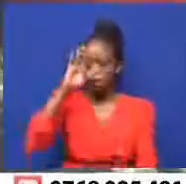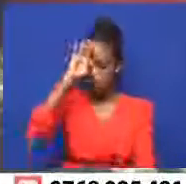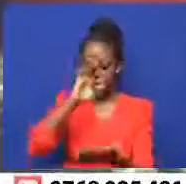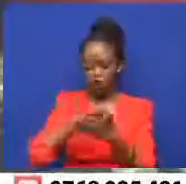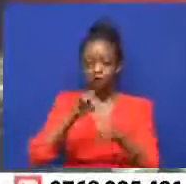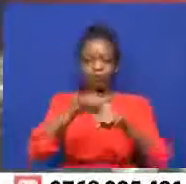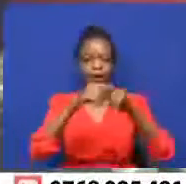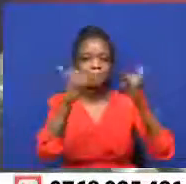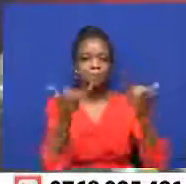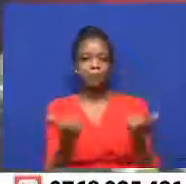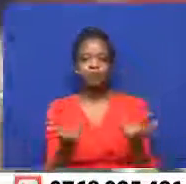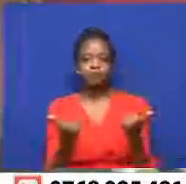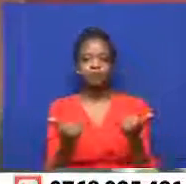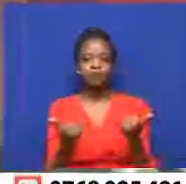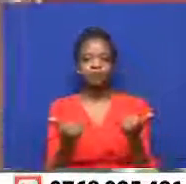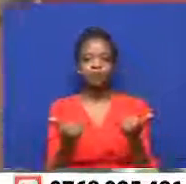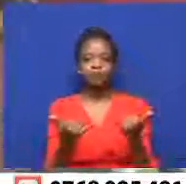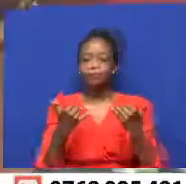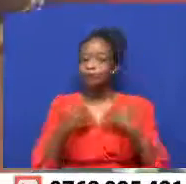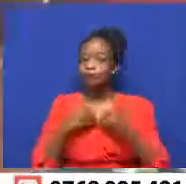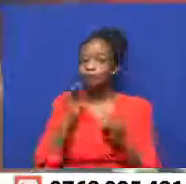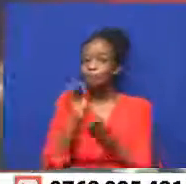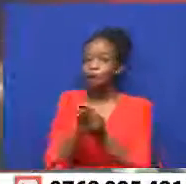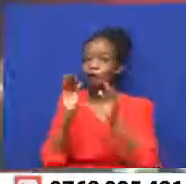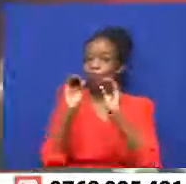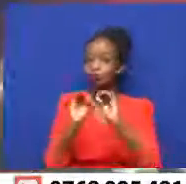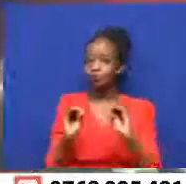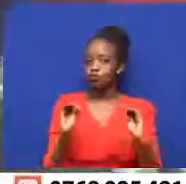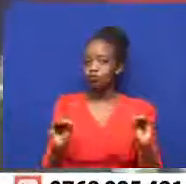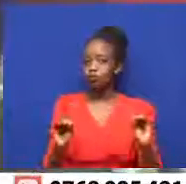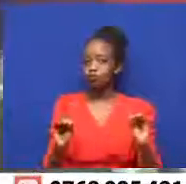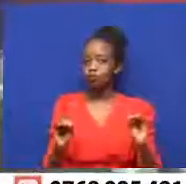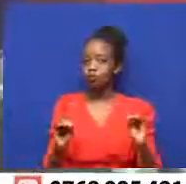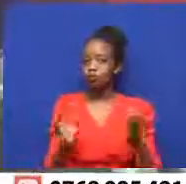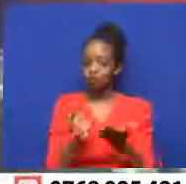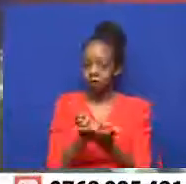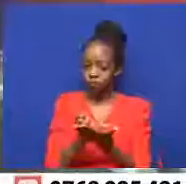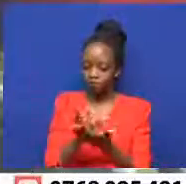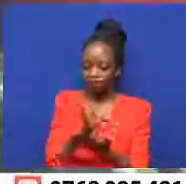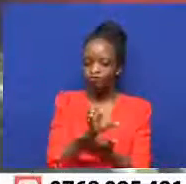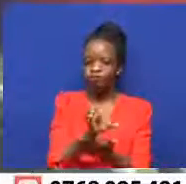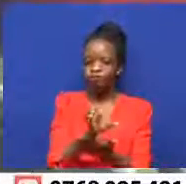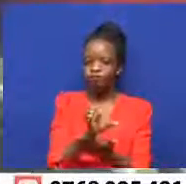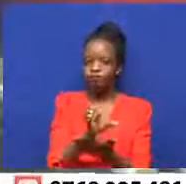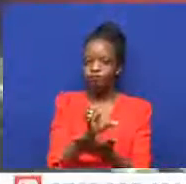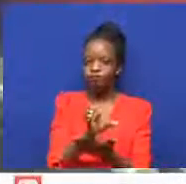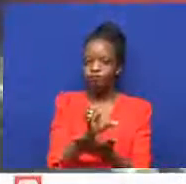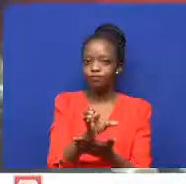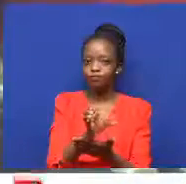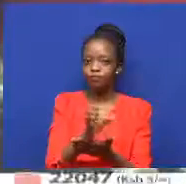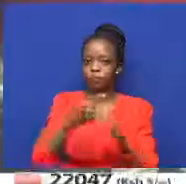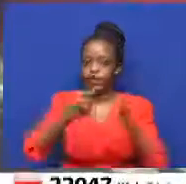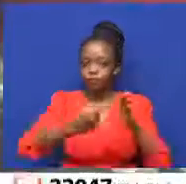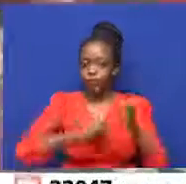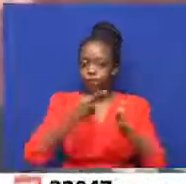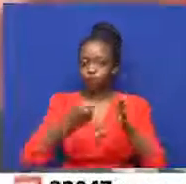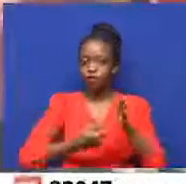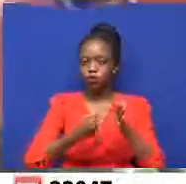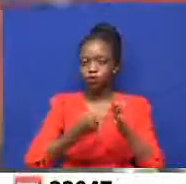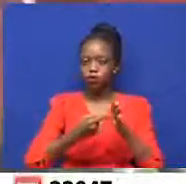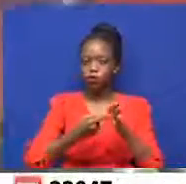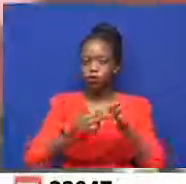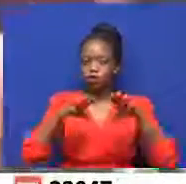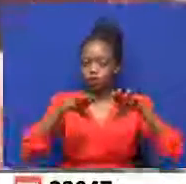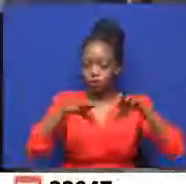leo, there is no bank that has released the collaterals of the factories that were